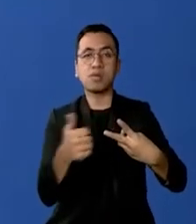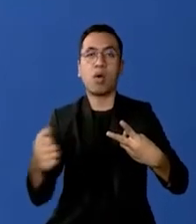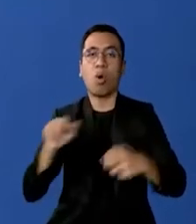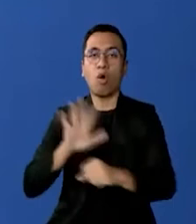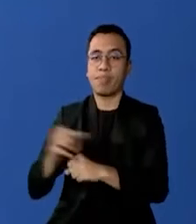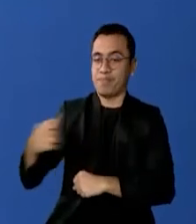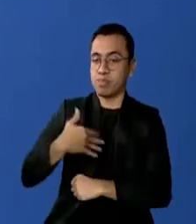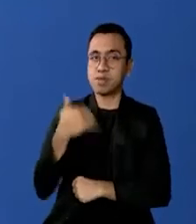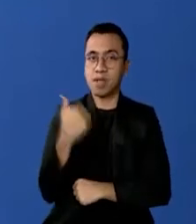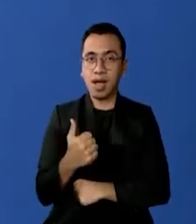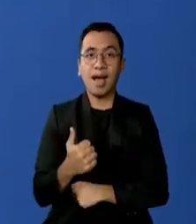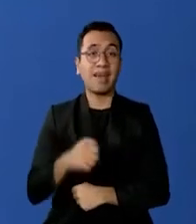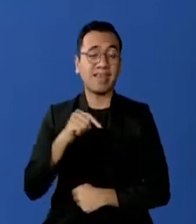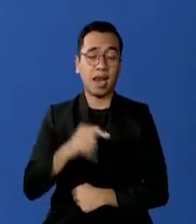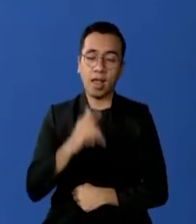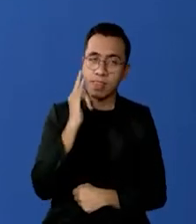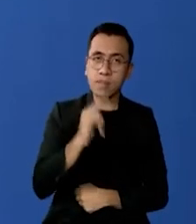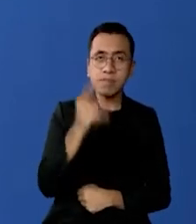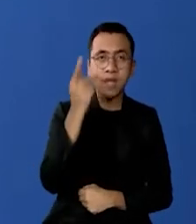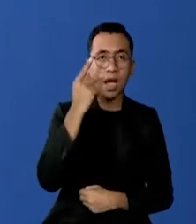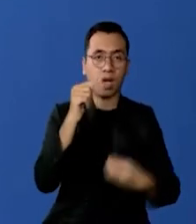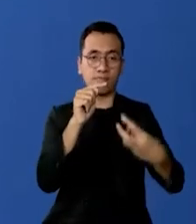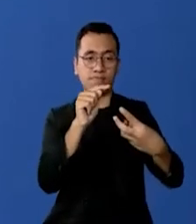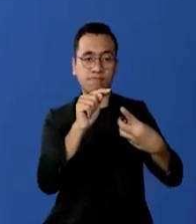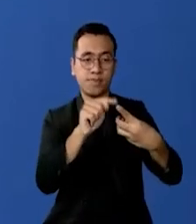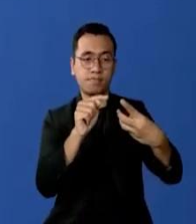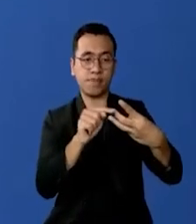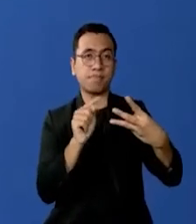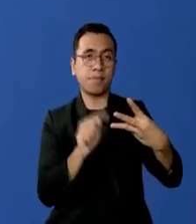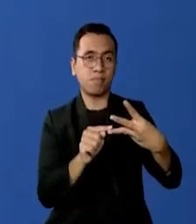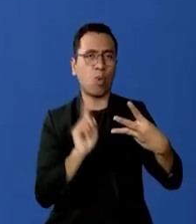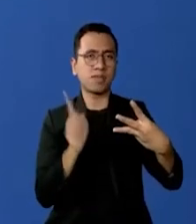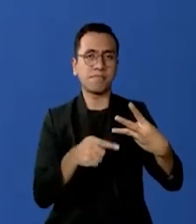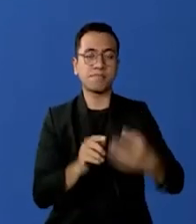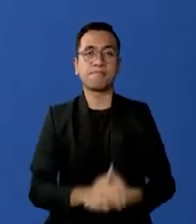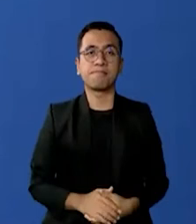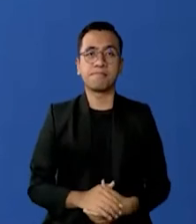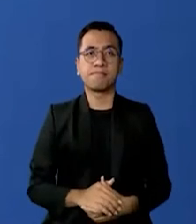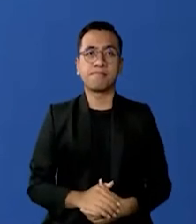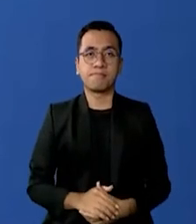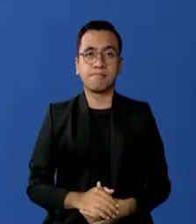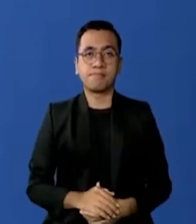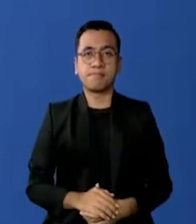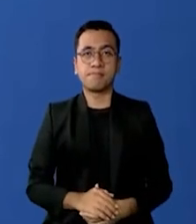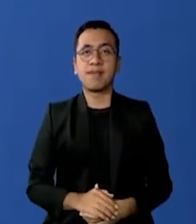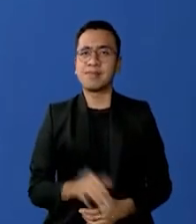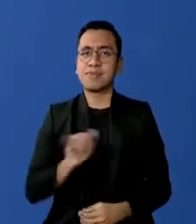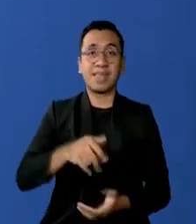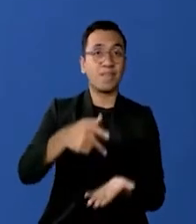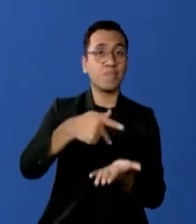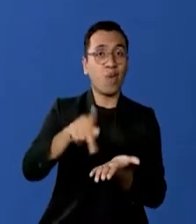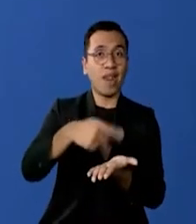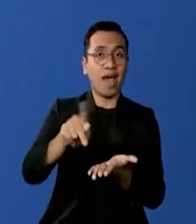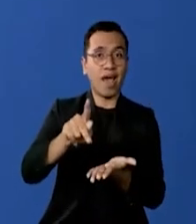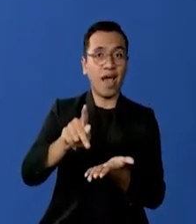jangan sampai lengah dari semua Lini gitu Ini juga saya total football kita ya kalau kalau